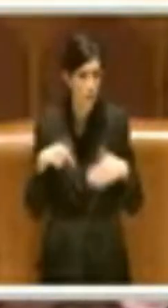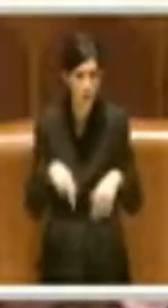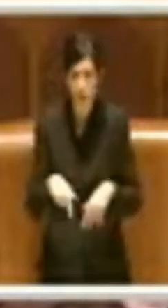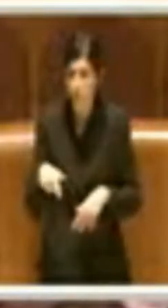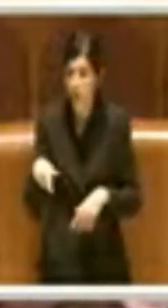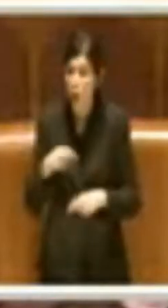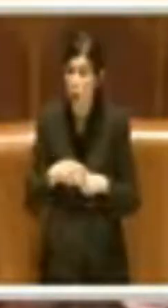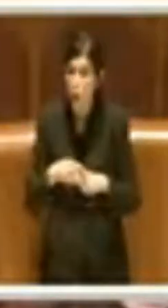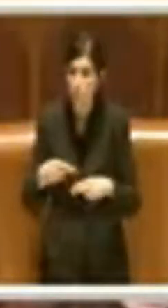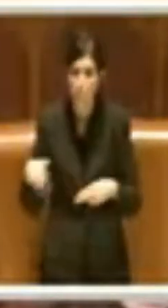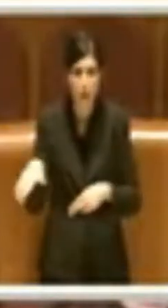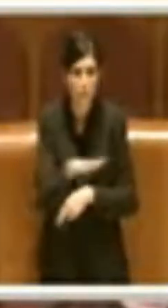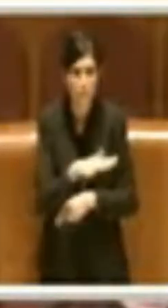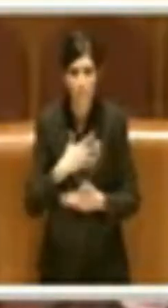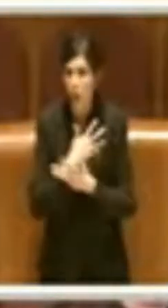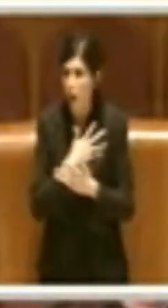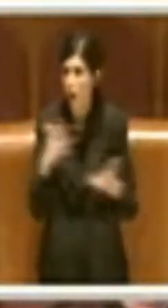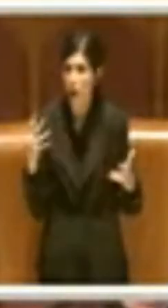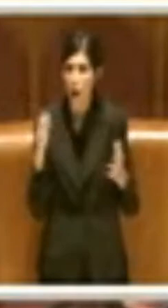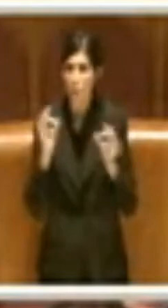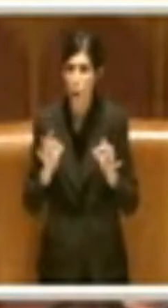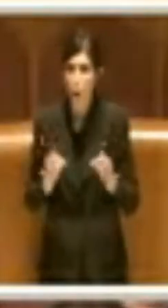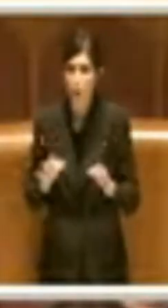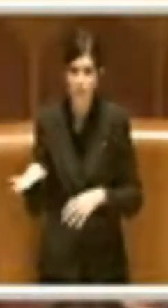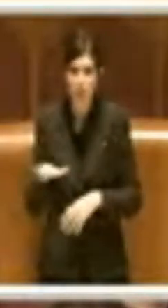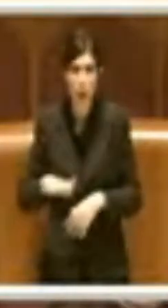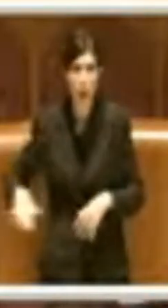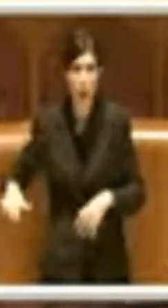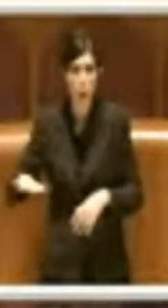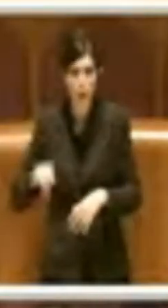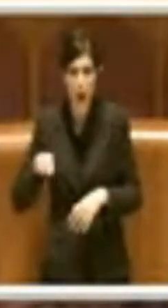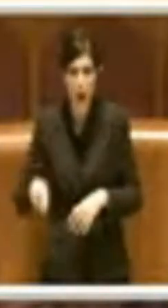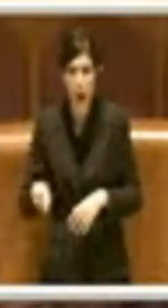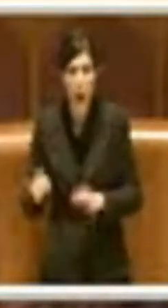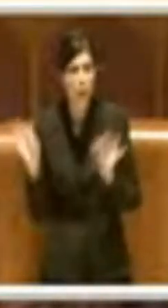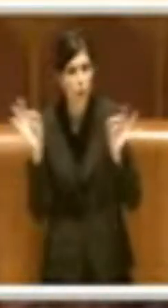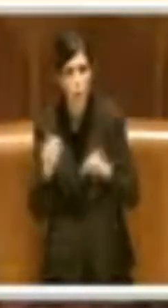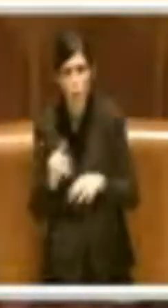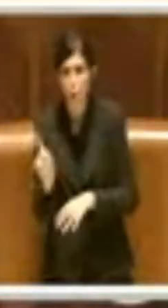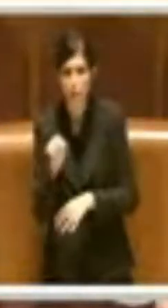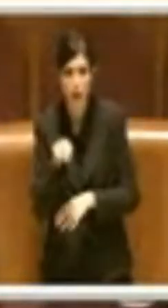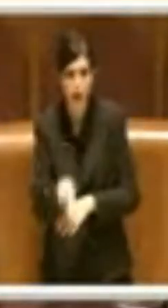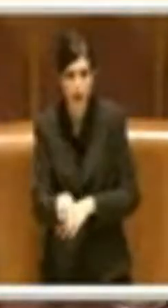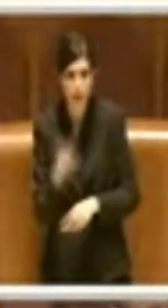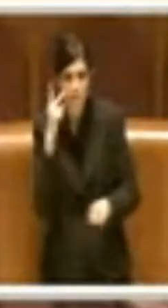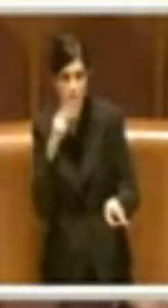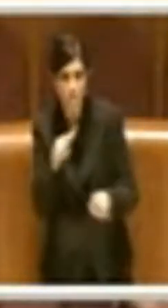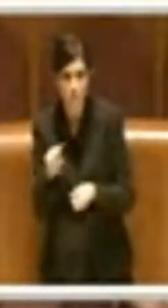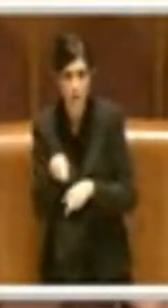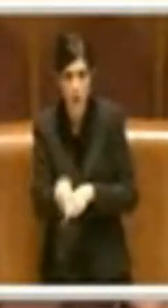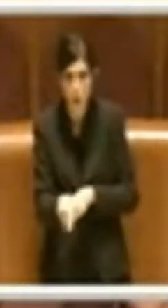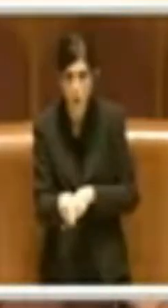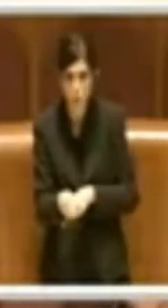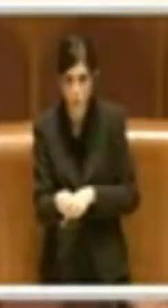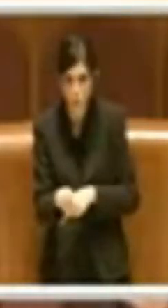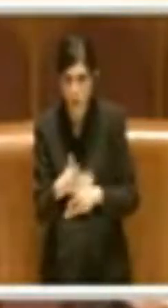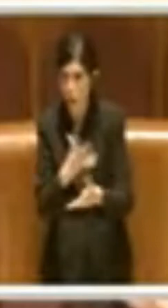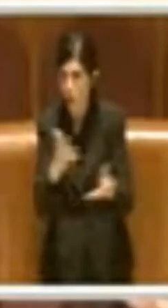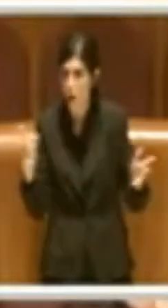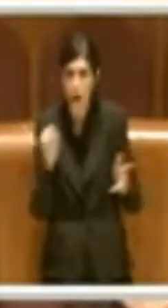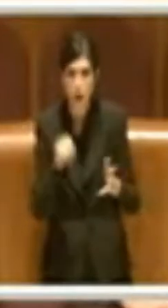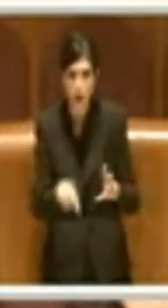vastissimo, abbiamo comunque un corpo di polizia locale che ancora non ce l'ha fa a mantenere questo tipo di standard, quindi assolutamente con